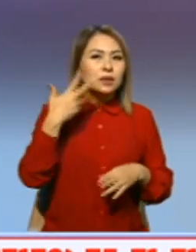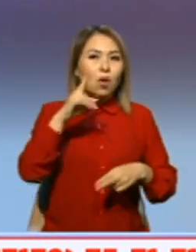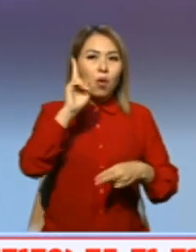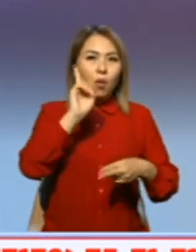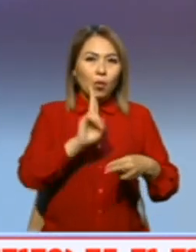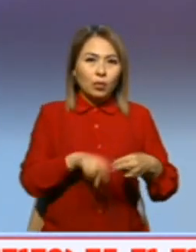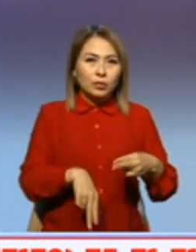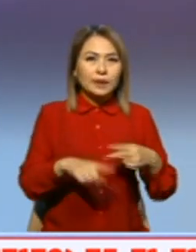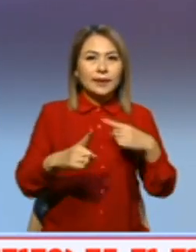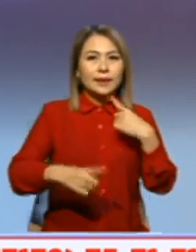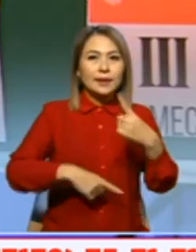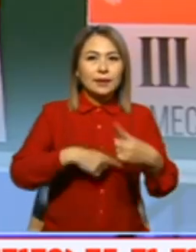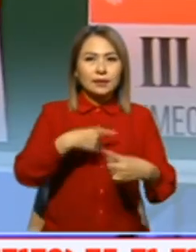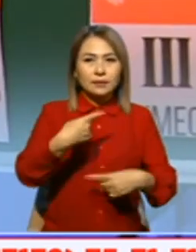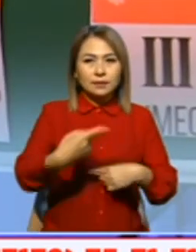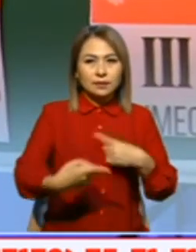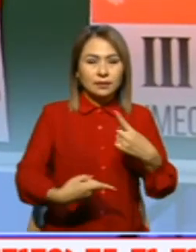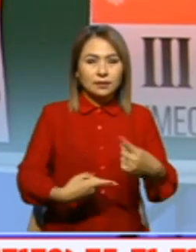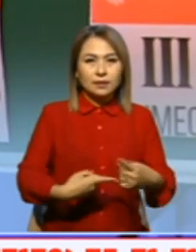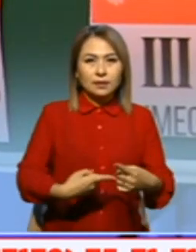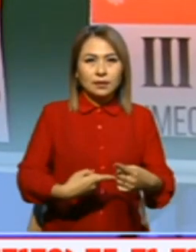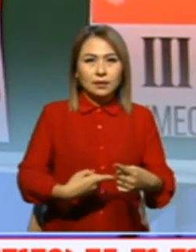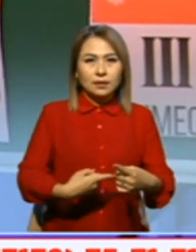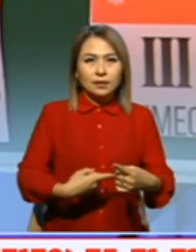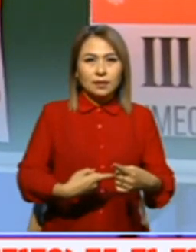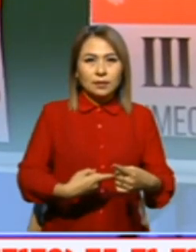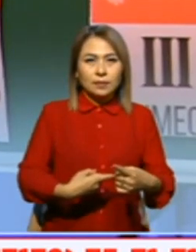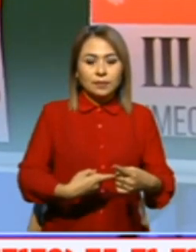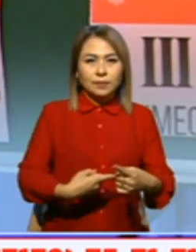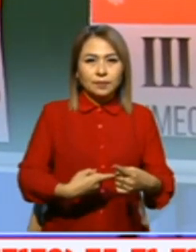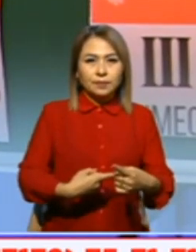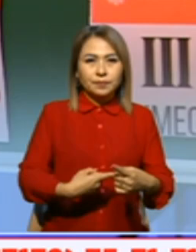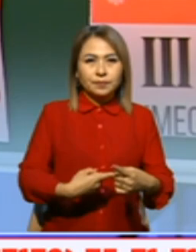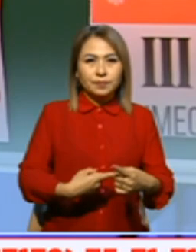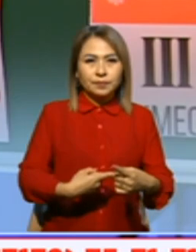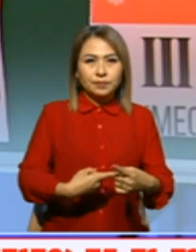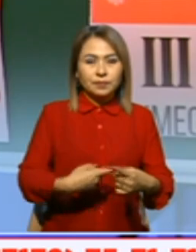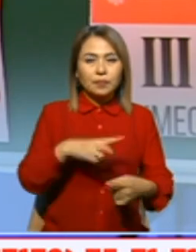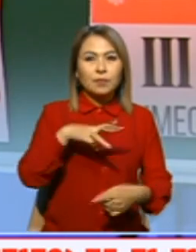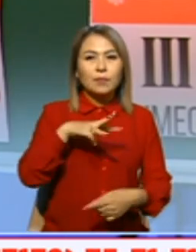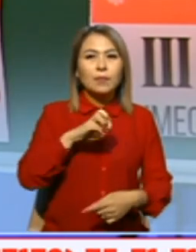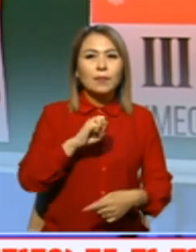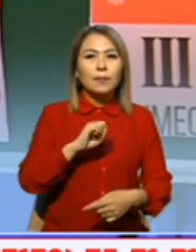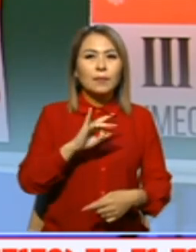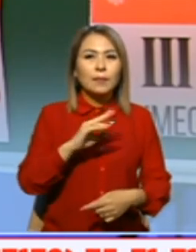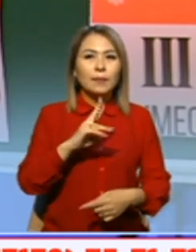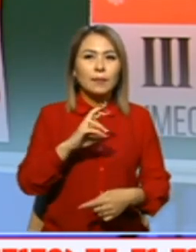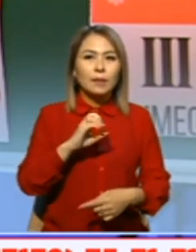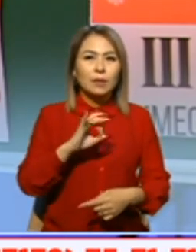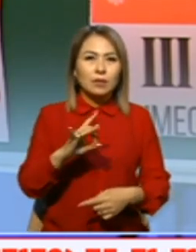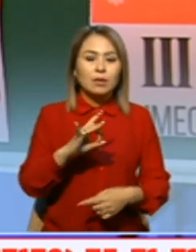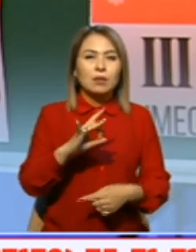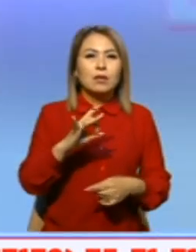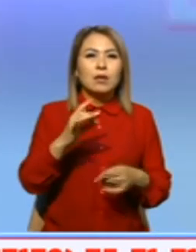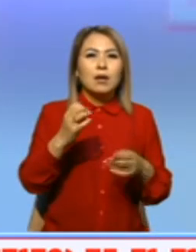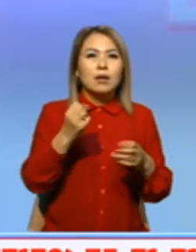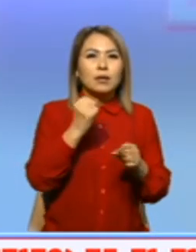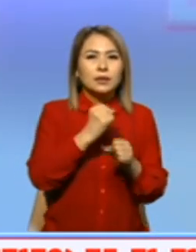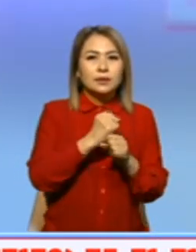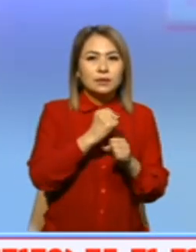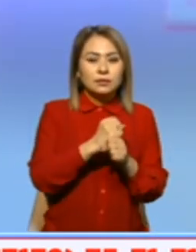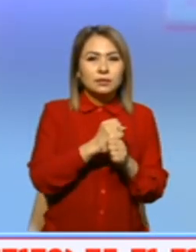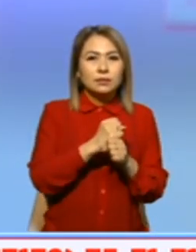біз келесі жаңағы ананың сары сулық маркер деген бар, сол анализге талдау